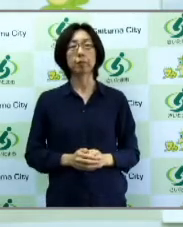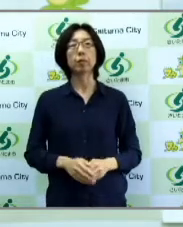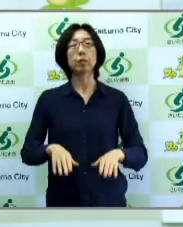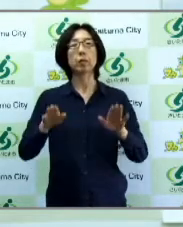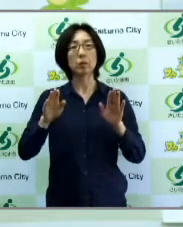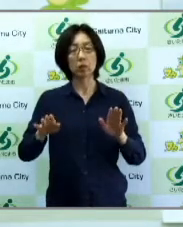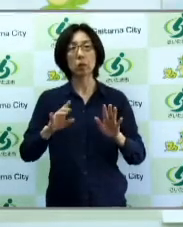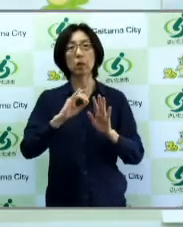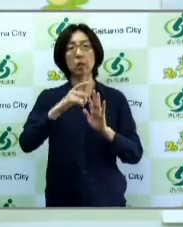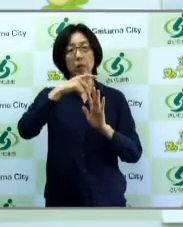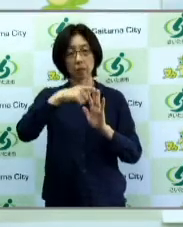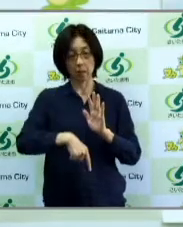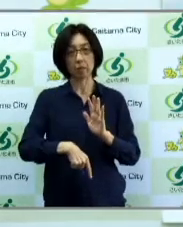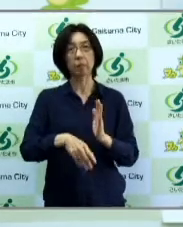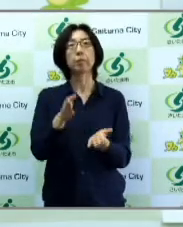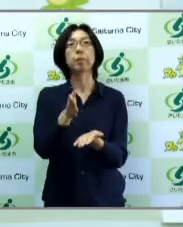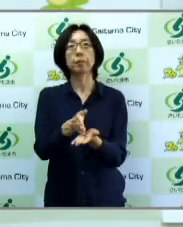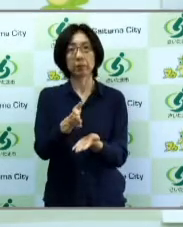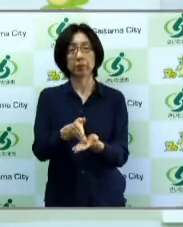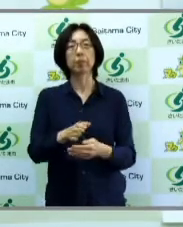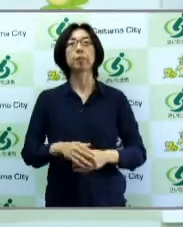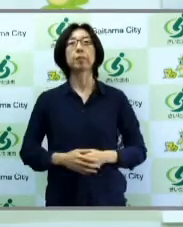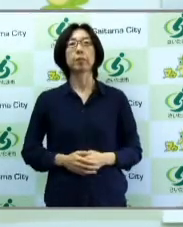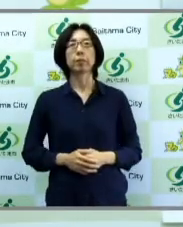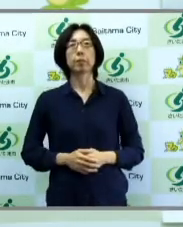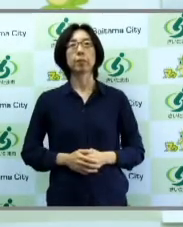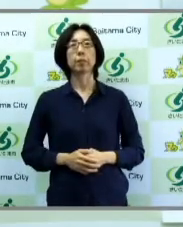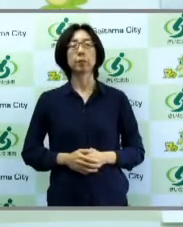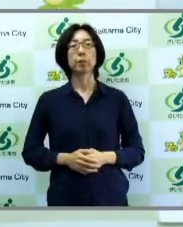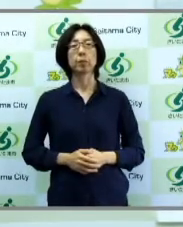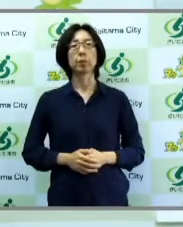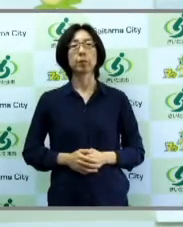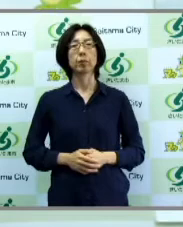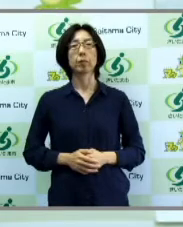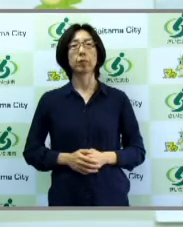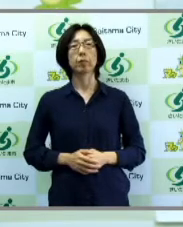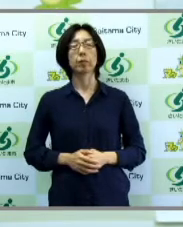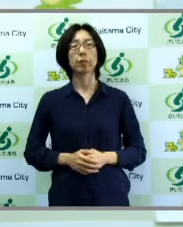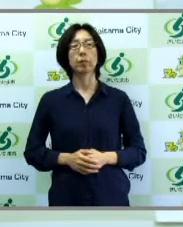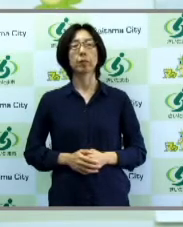染症に関わる対応についてからご説明をさせていただきたいと思います。